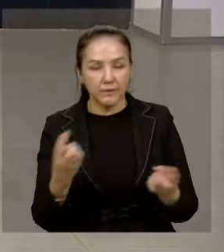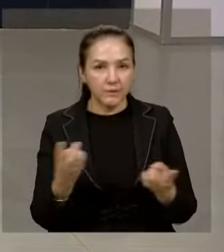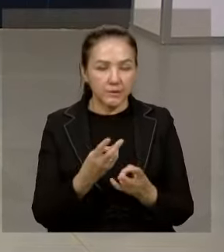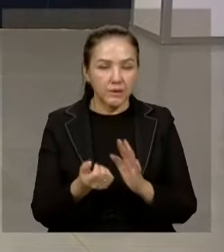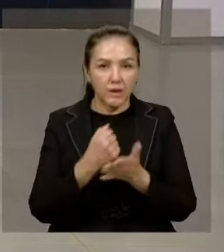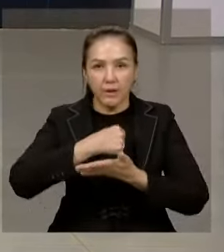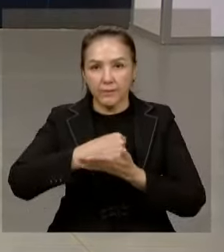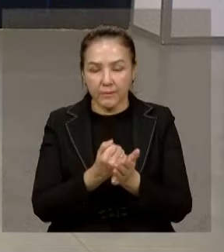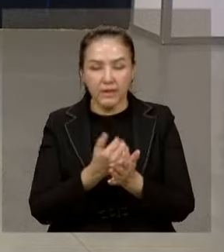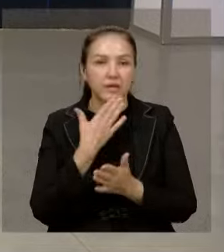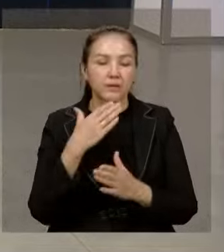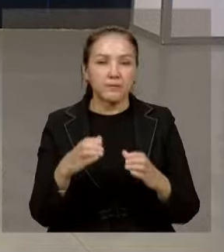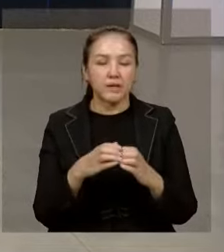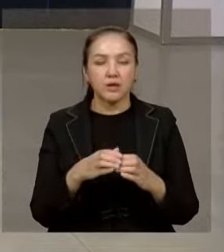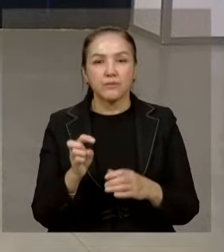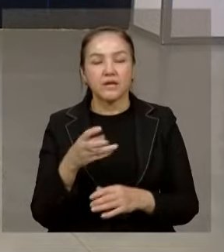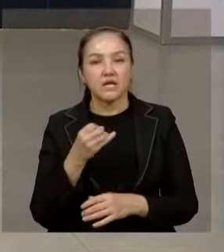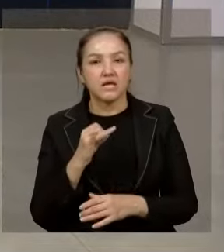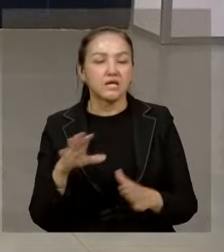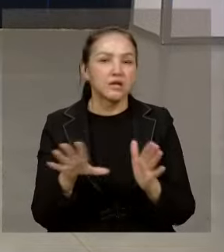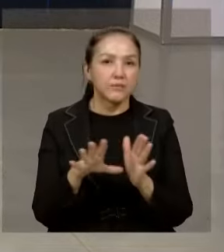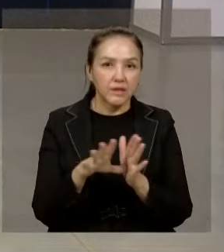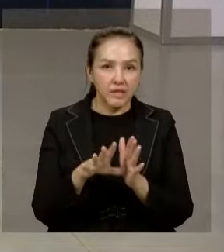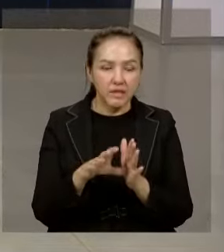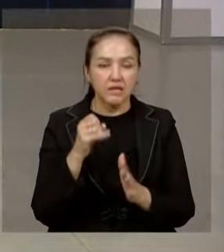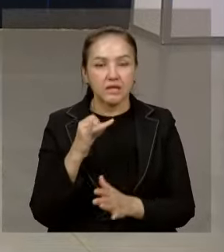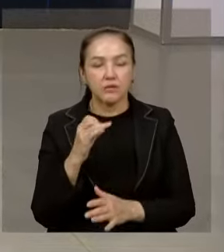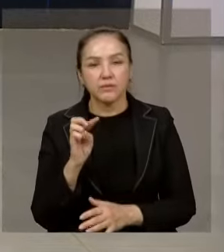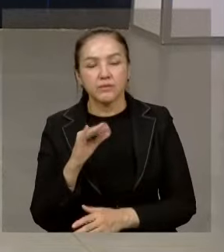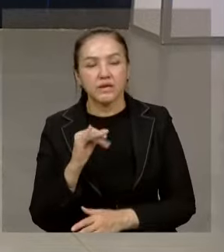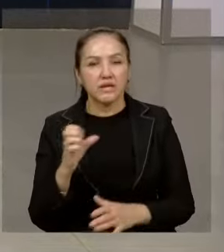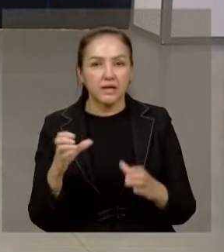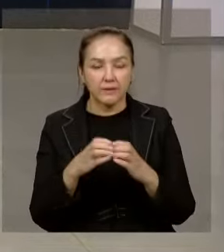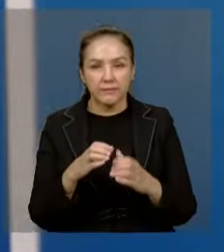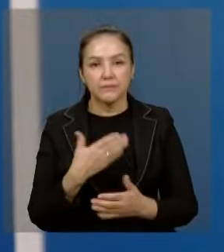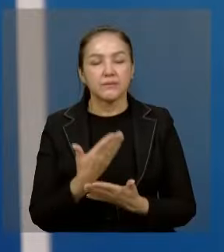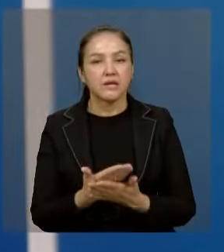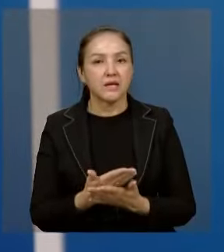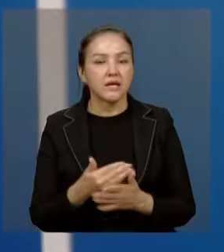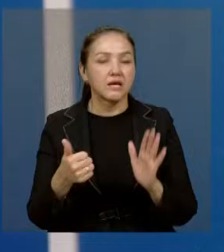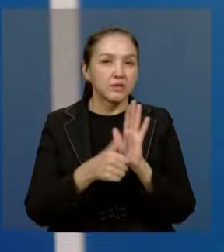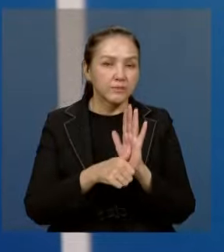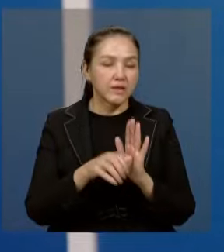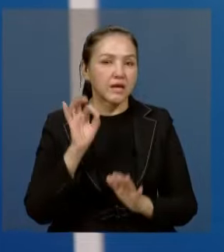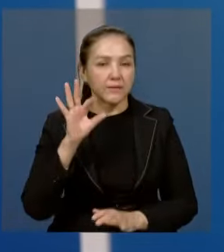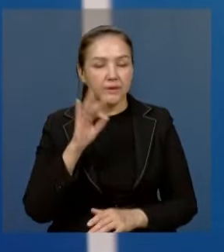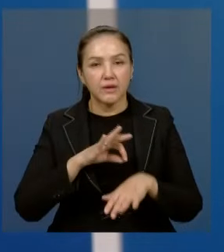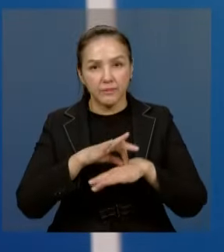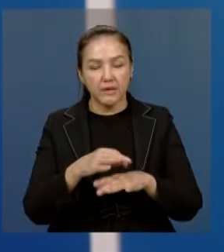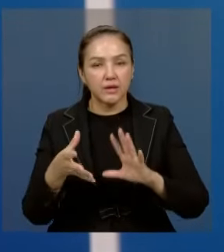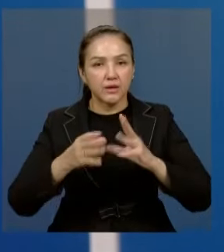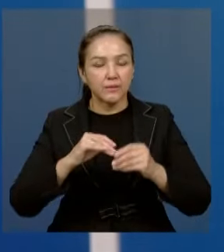утвердить национальный проект по модернизации энергетического и коммунального секторов а 6 октября пройдёт